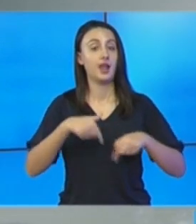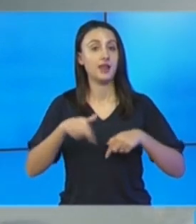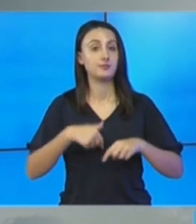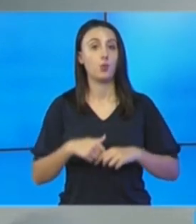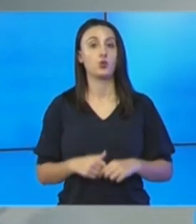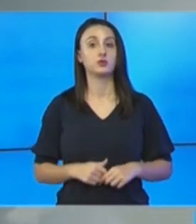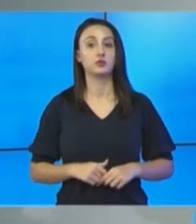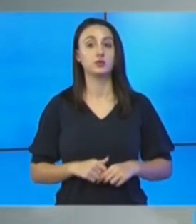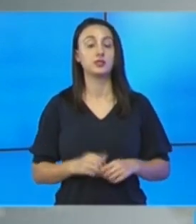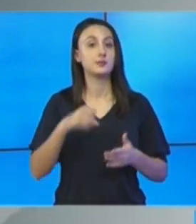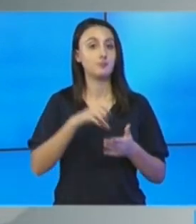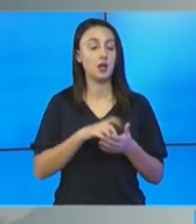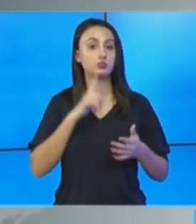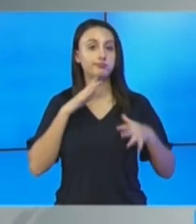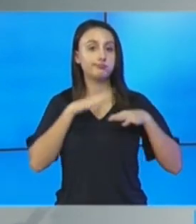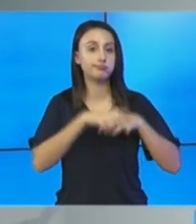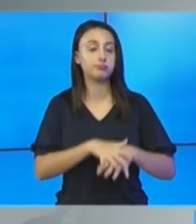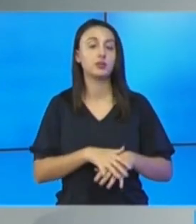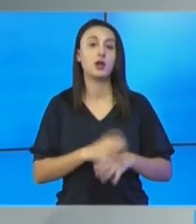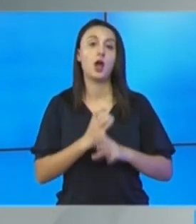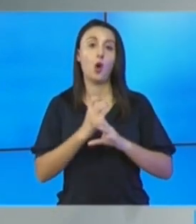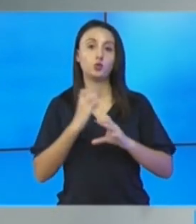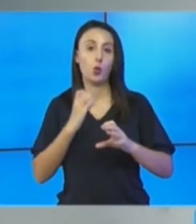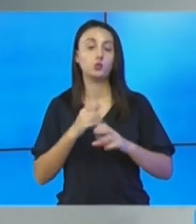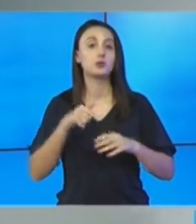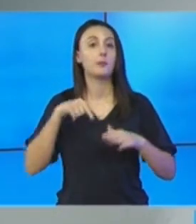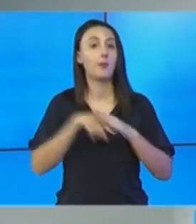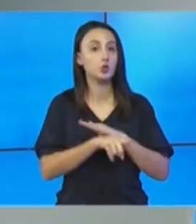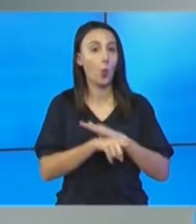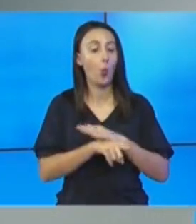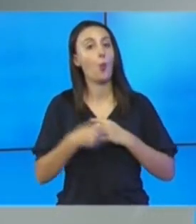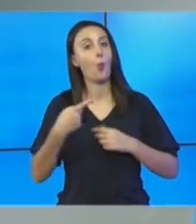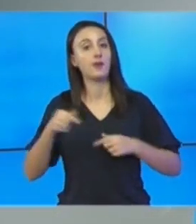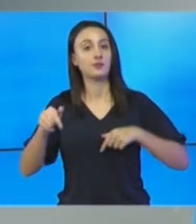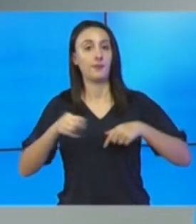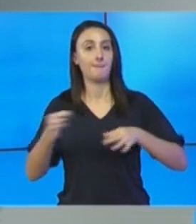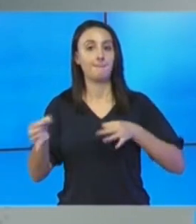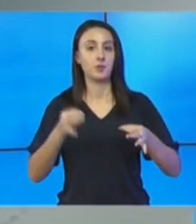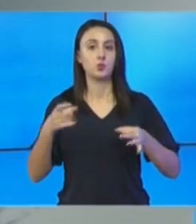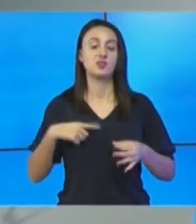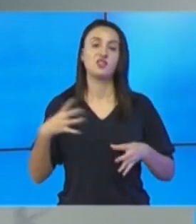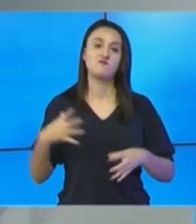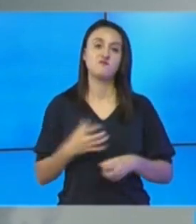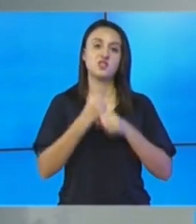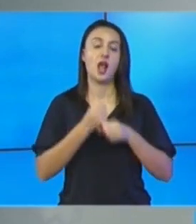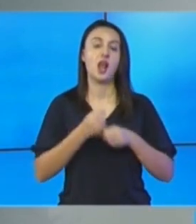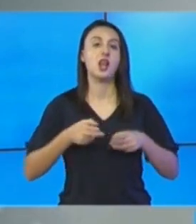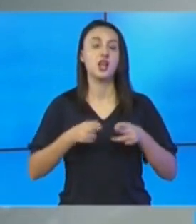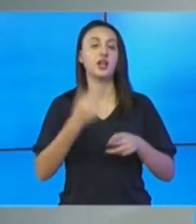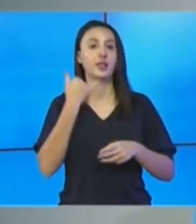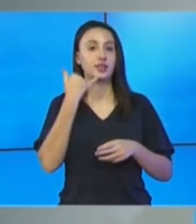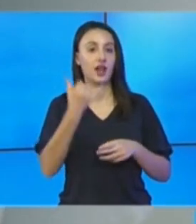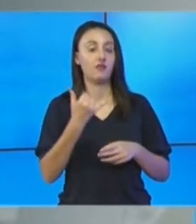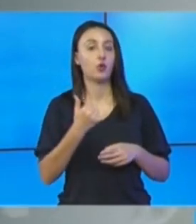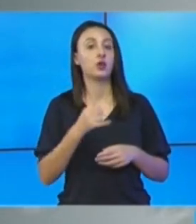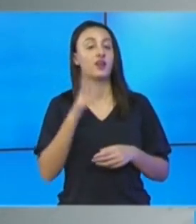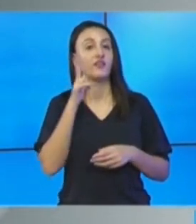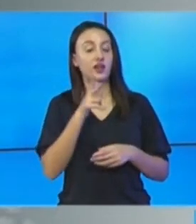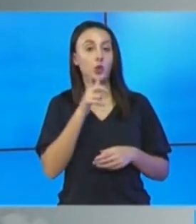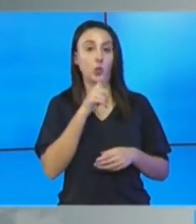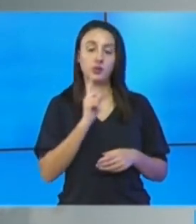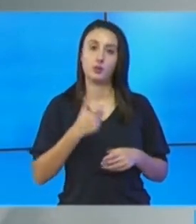în comun, în spații aglomerate, în autobuze, în metrou. O altă măsură este înființarea unei linii telefonice, Telverde, la care se